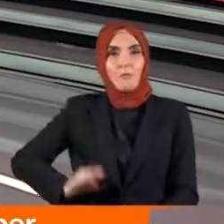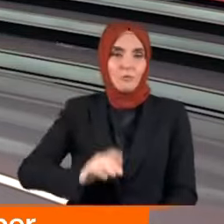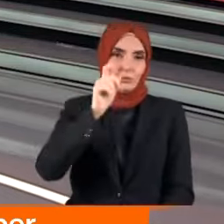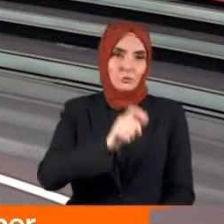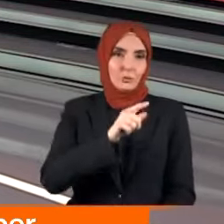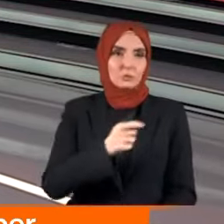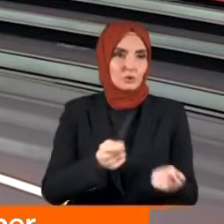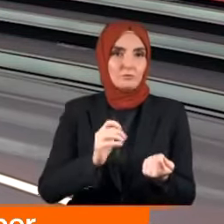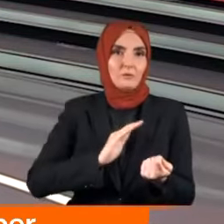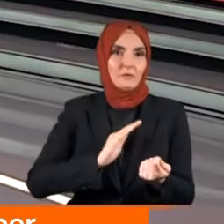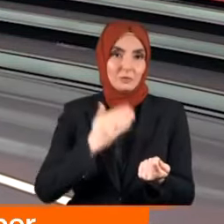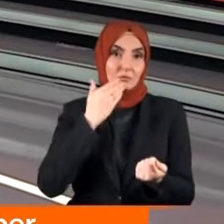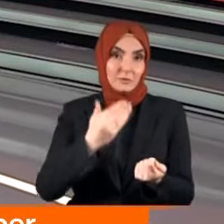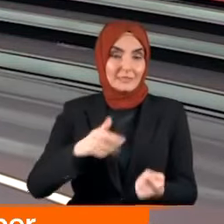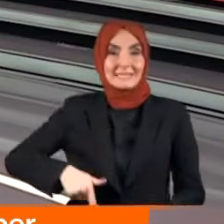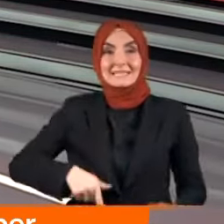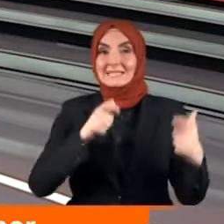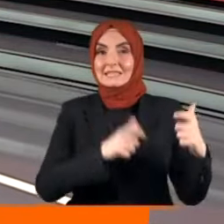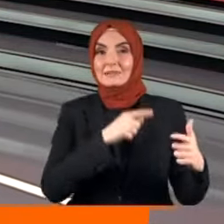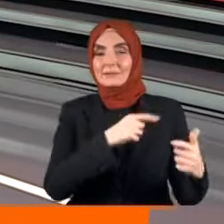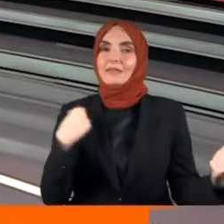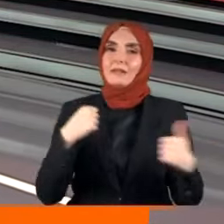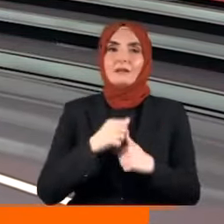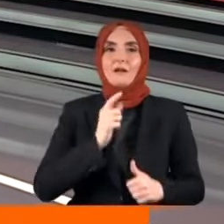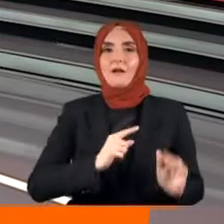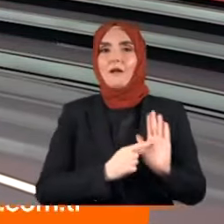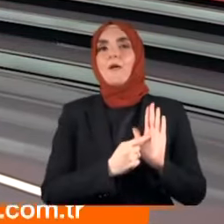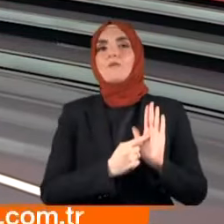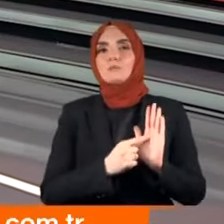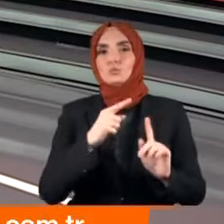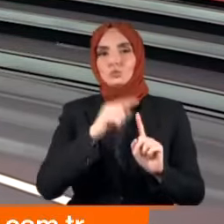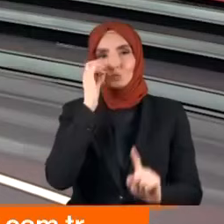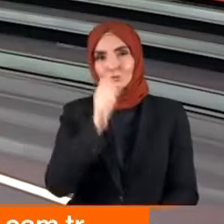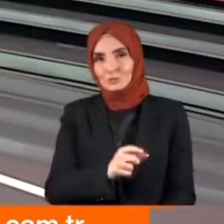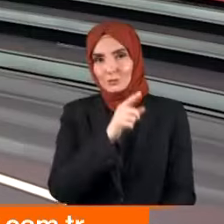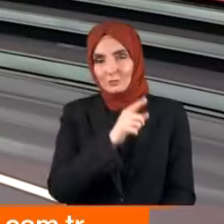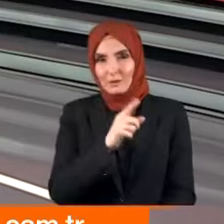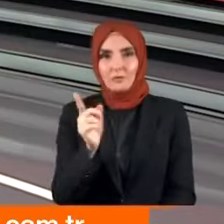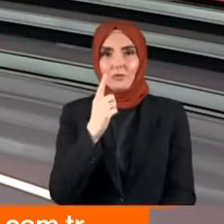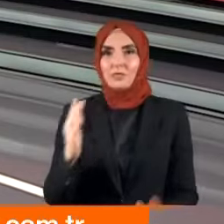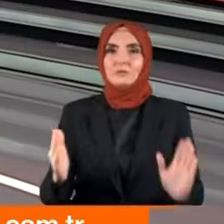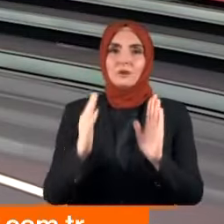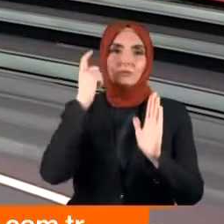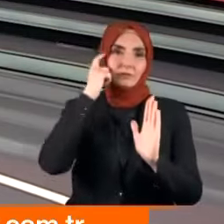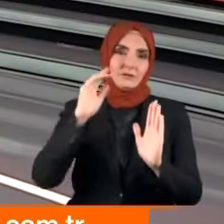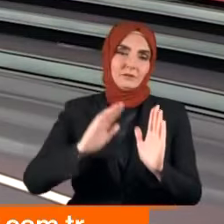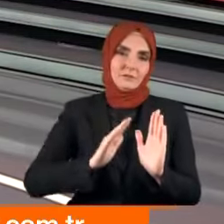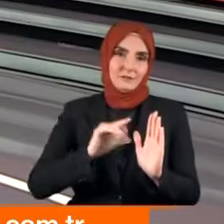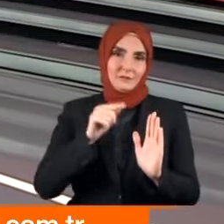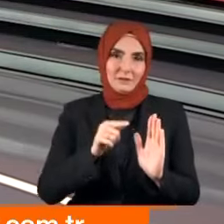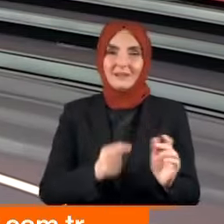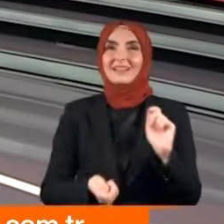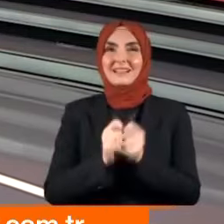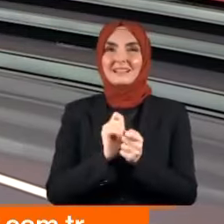İzmir'de yeniden aday gösterilmeyen belediye başkanı Tunç Soyer de yönetime bayrak kaldıranlardan. O da değişim lafta